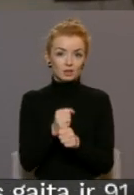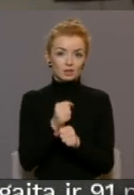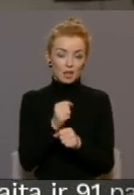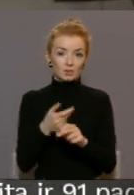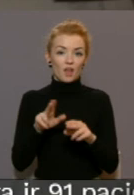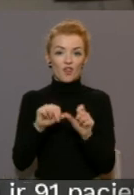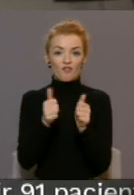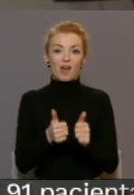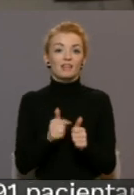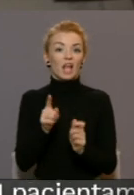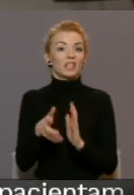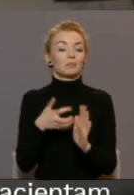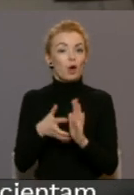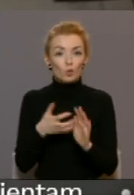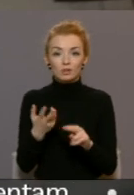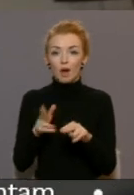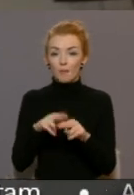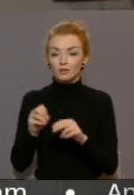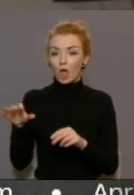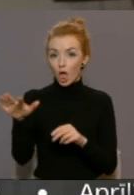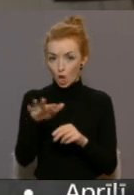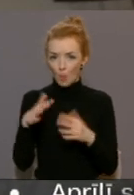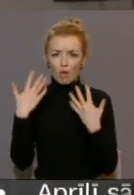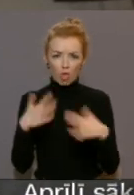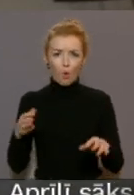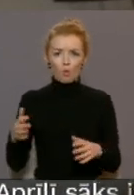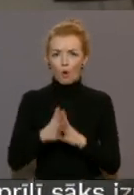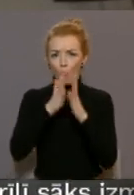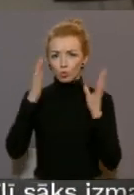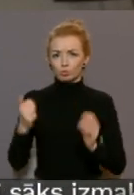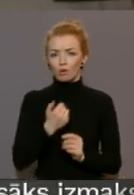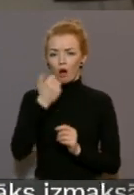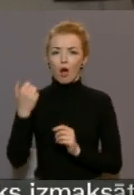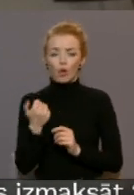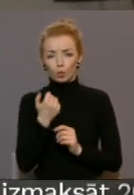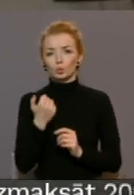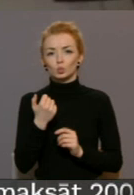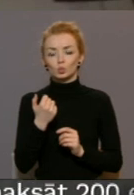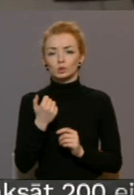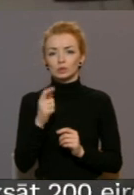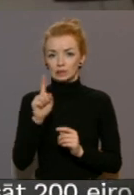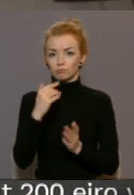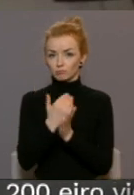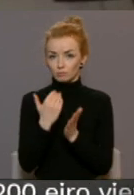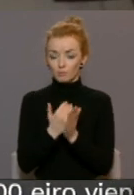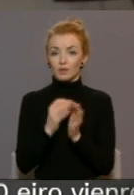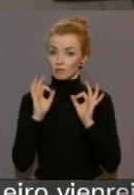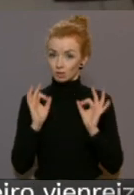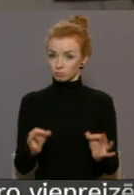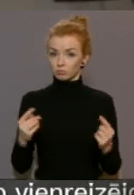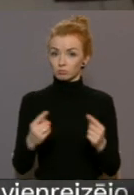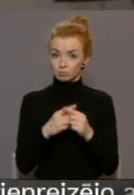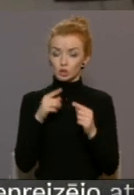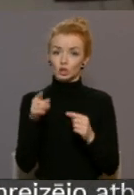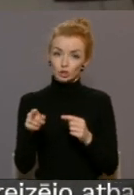veidā tiktu izmantots. Un tāpēc Eiropā jau daudzus gadus ir pieņemts, ka taisnīgākais veids tad ir šī datu